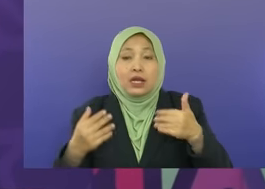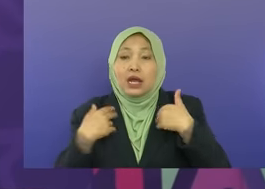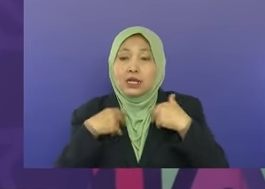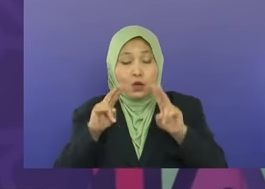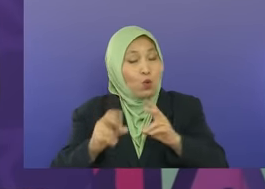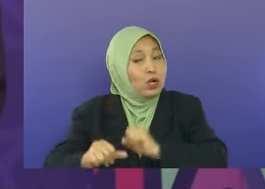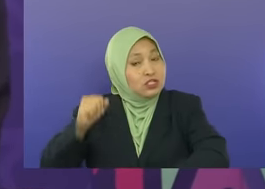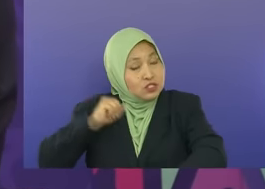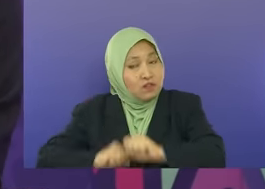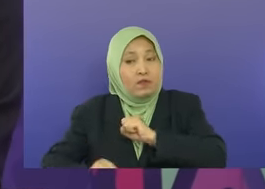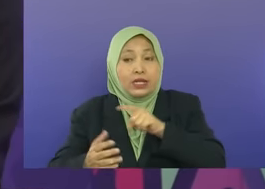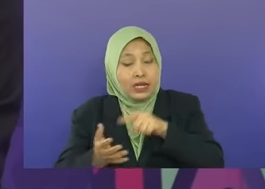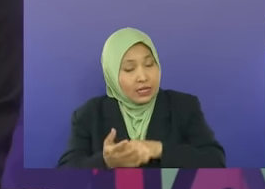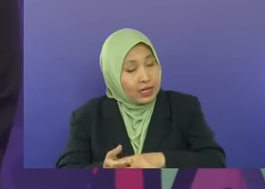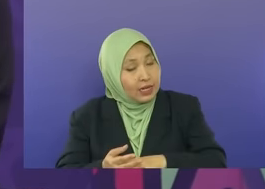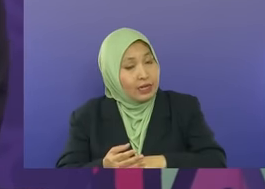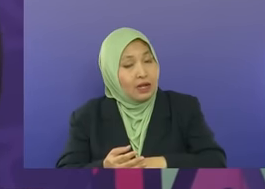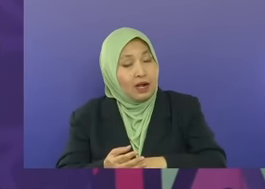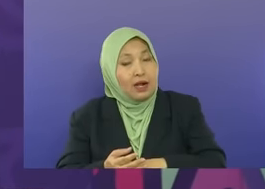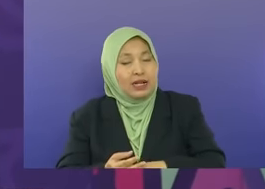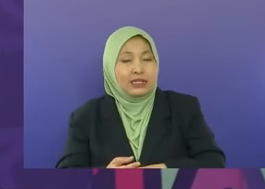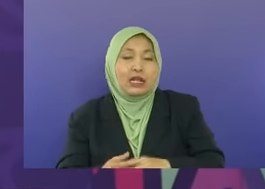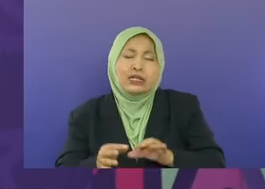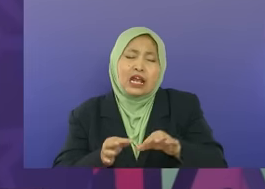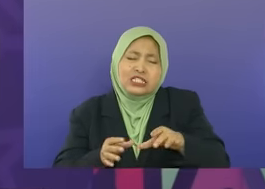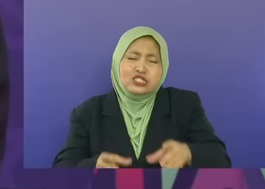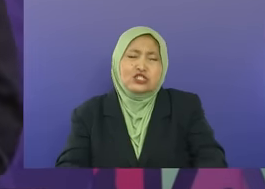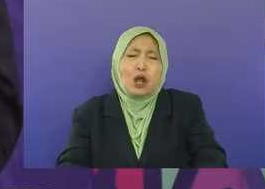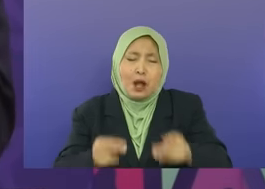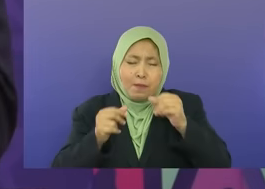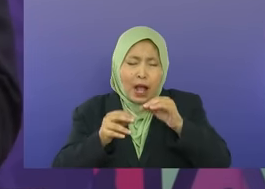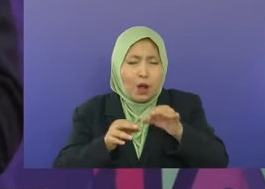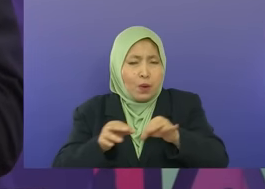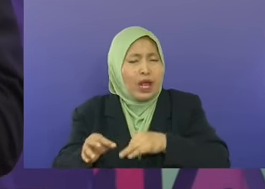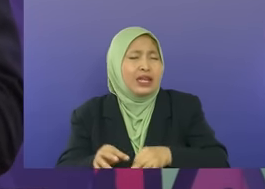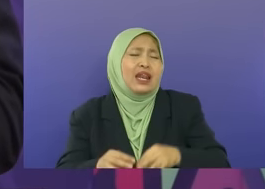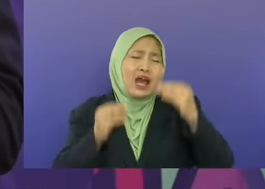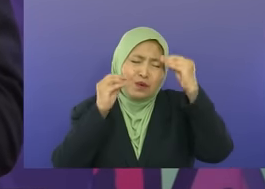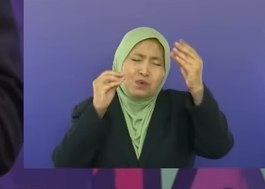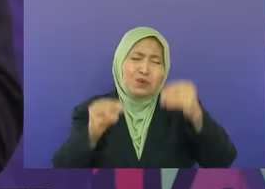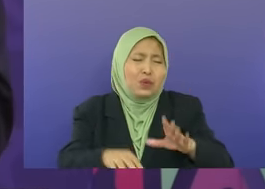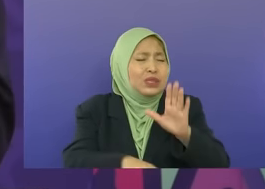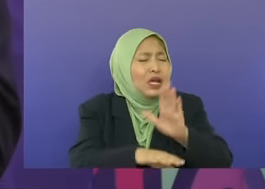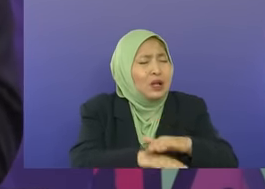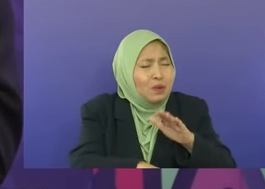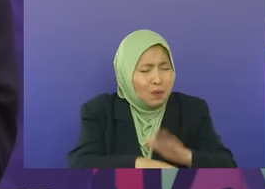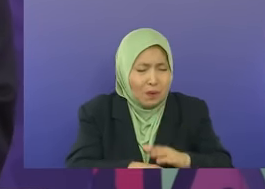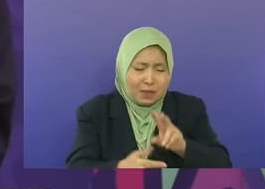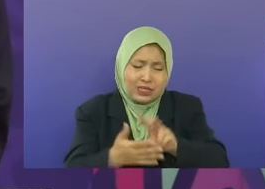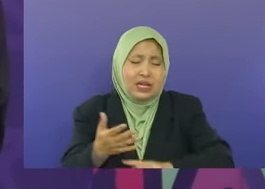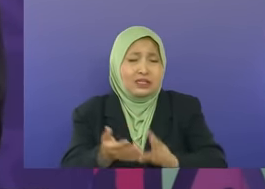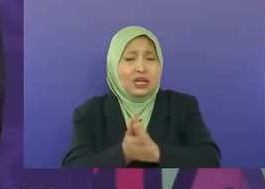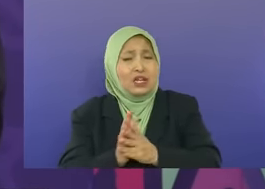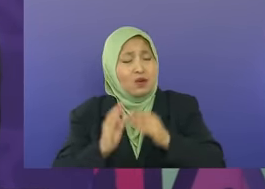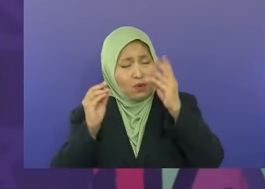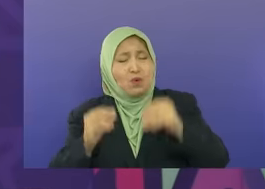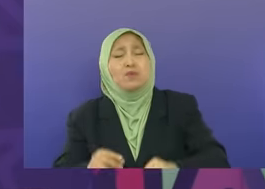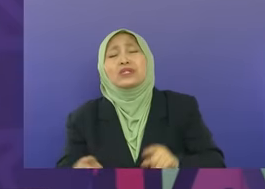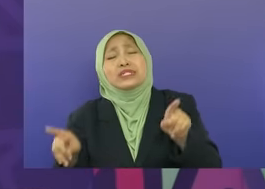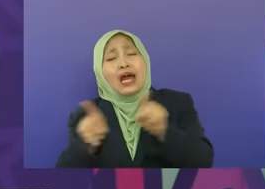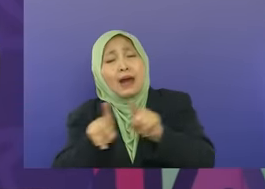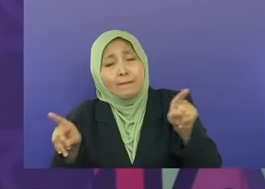sifat ini ataupun cepat koyak kadang-kadang adalah guru menegur bacaan dan sebagainya sebagai anak murid gurumu sama